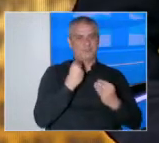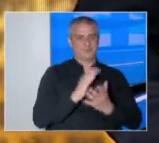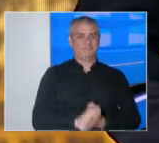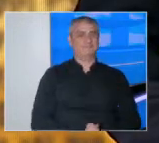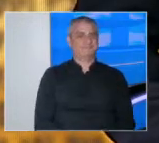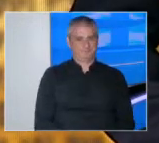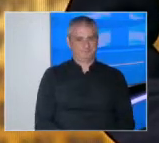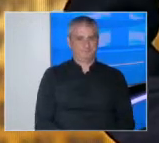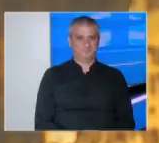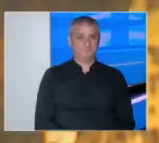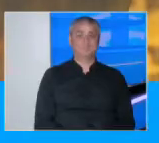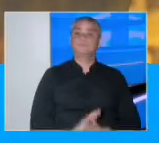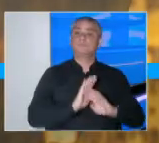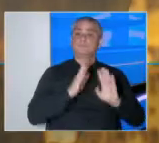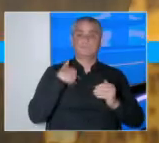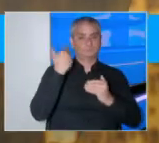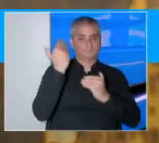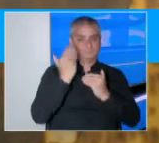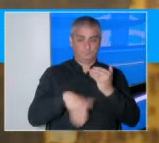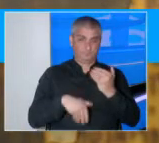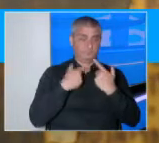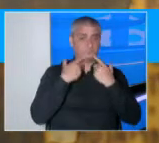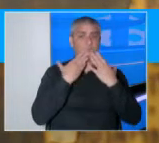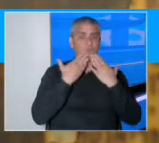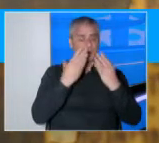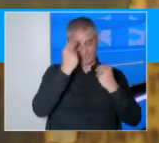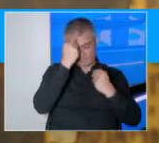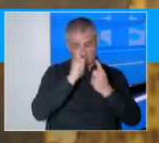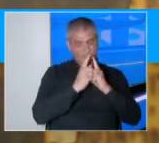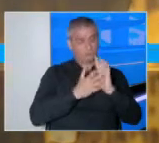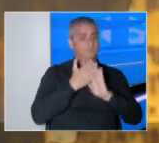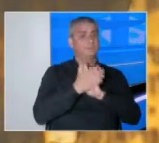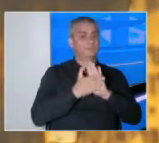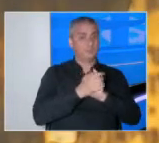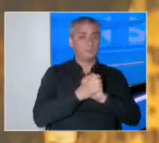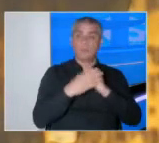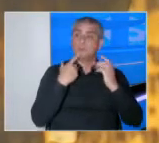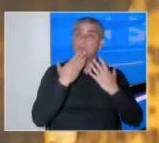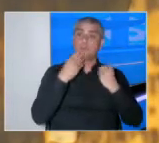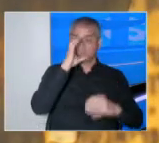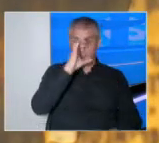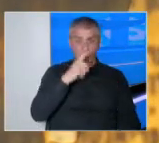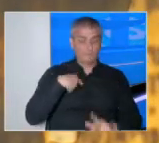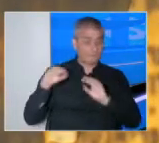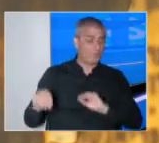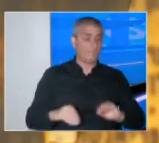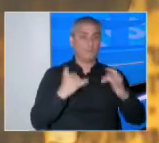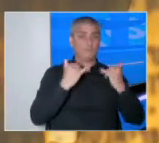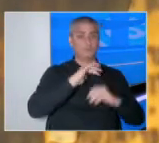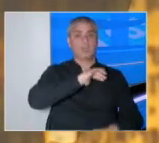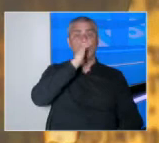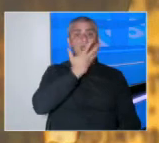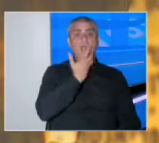תודה, להתראות. זהו, אז אנחנו גם אומרים תודה לטל בוסידן ברדה לתרגום שפת הסימנים, אומרים לכם תודה שצפיתם, ועוברים עכשיו